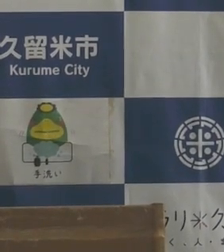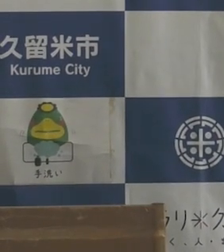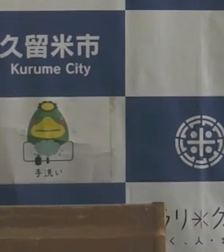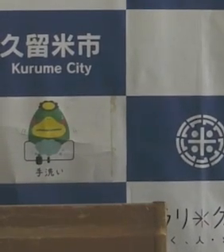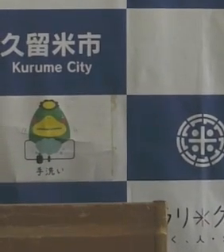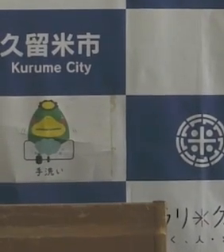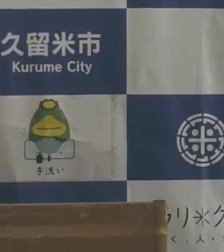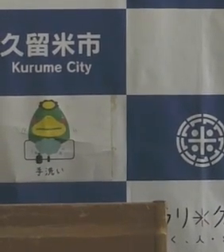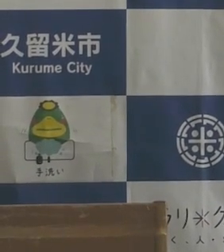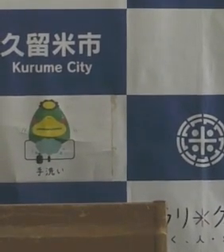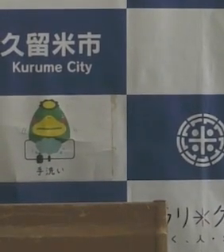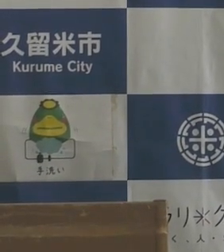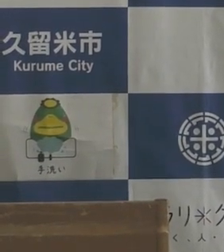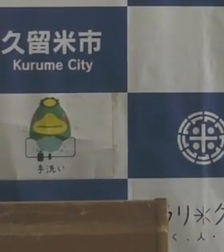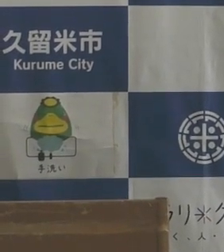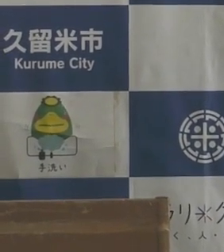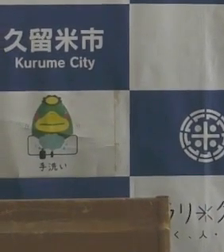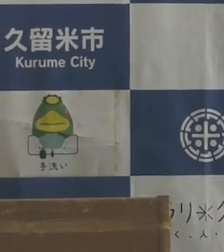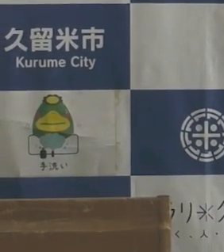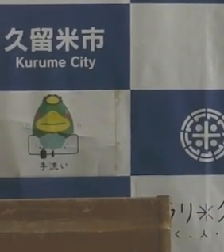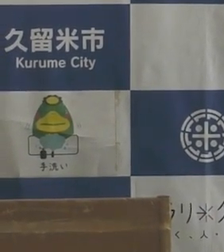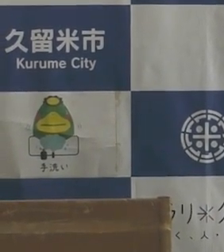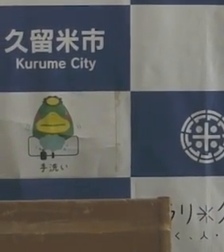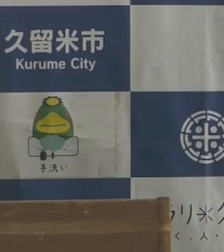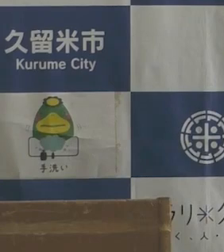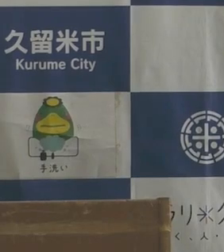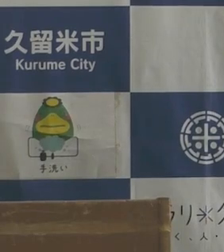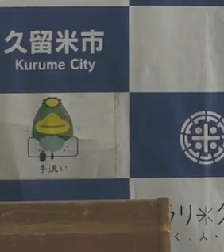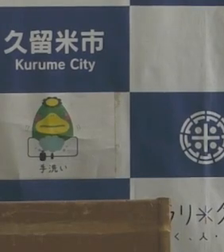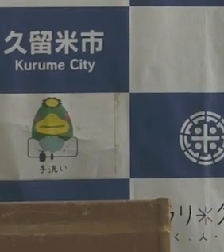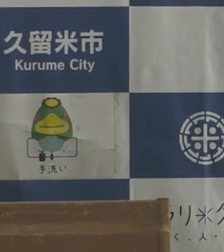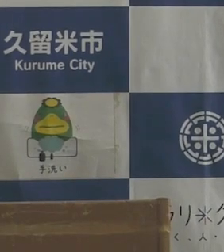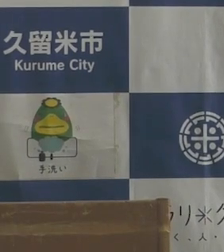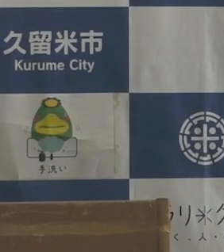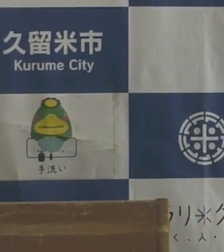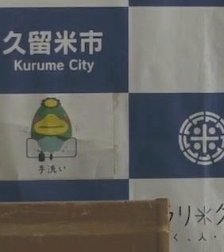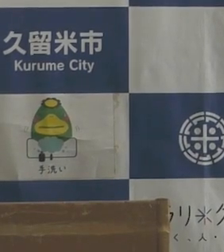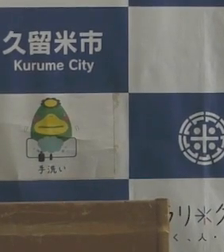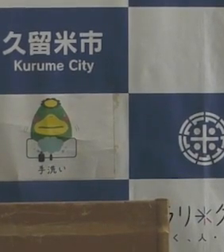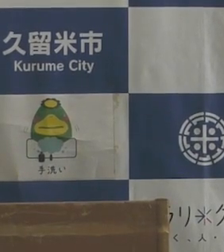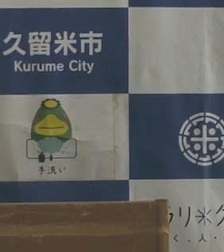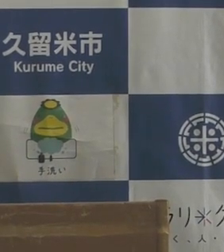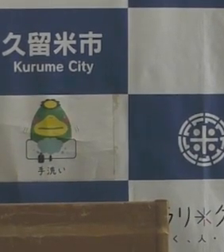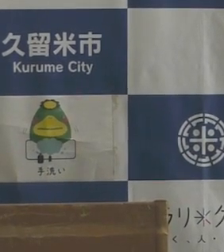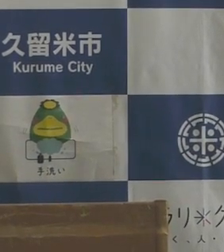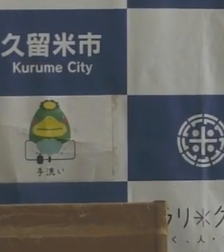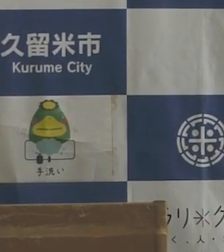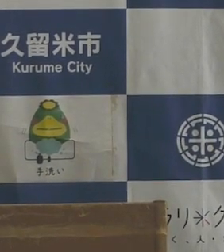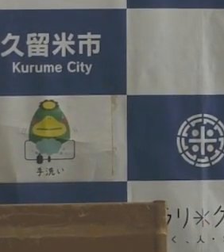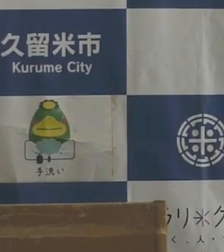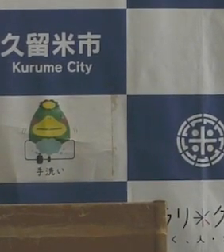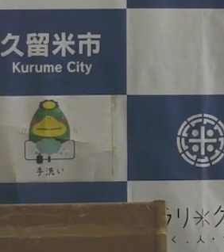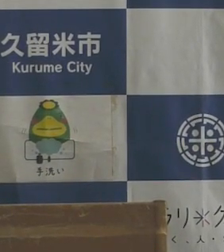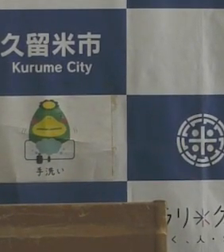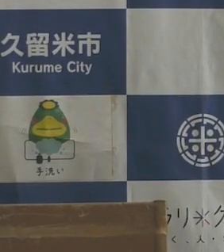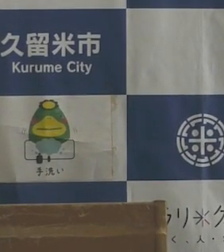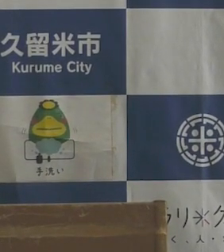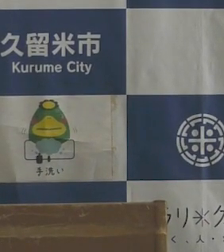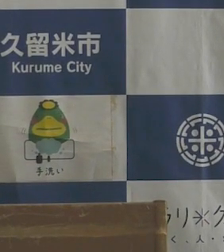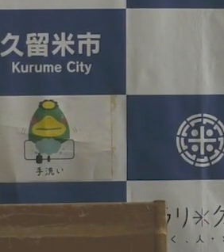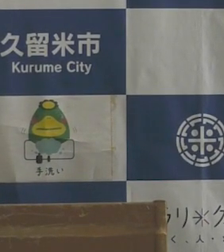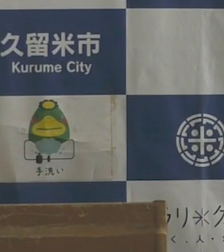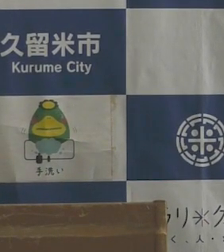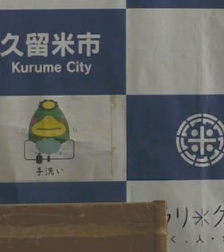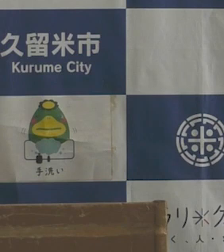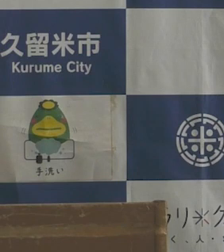種券がなくてもその方たちは接種ができますので、ぜひご利用していただきたいと思っております。最後に